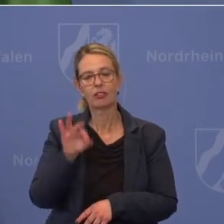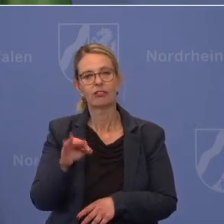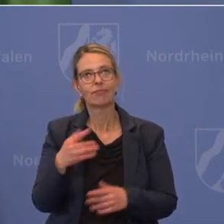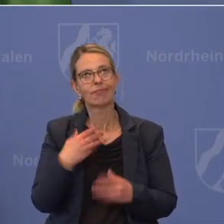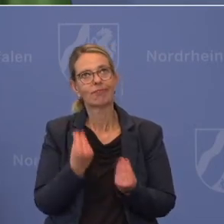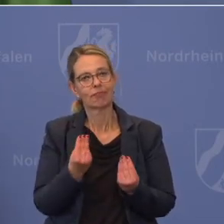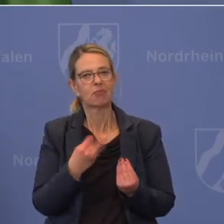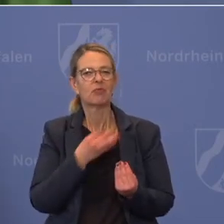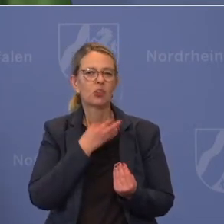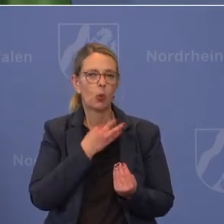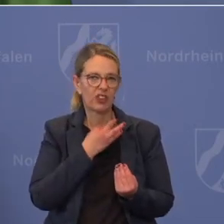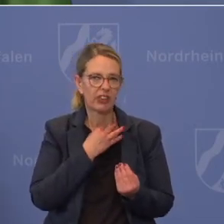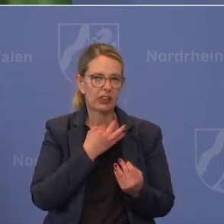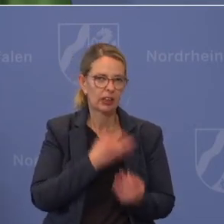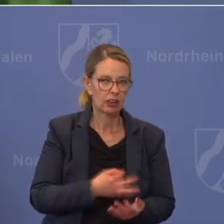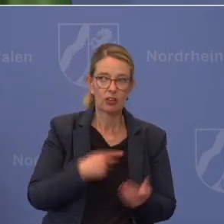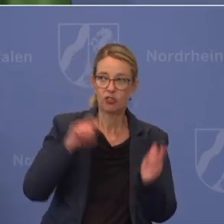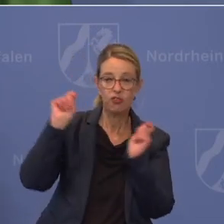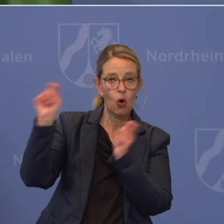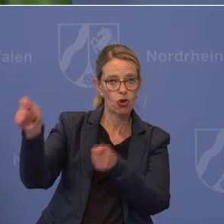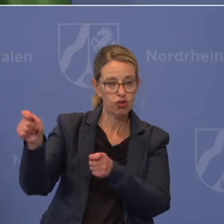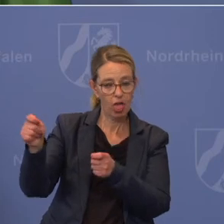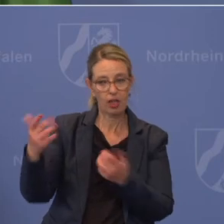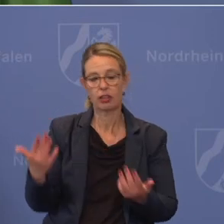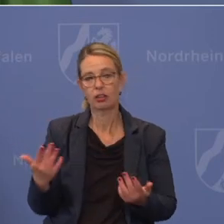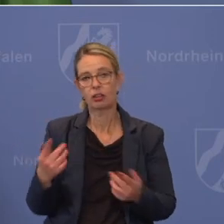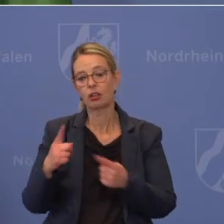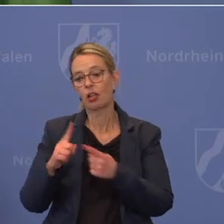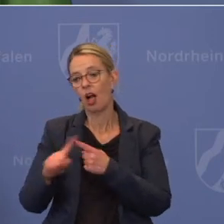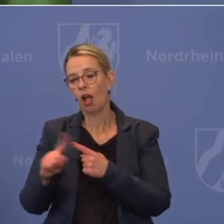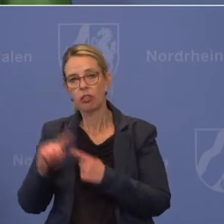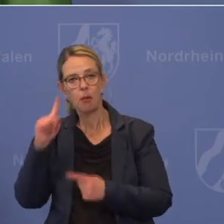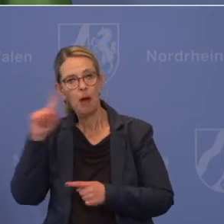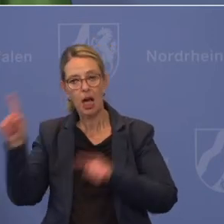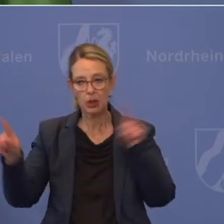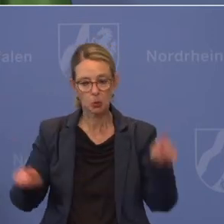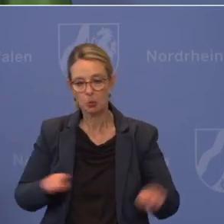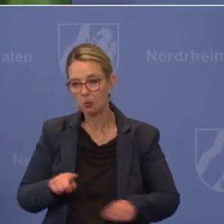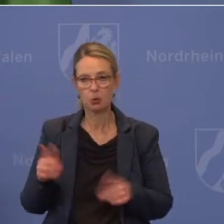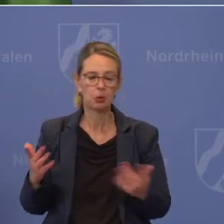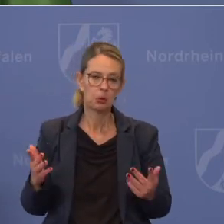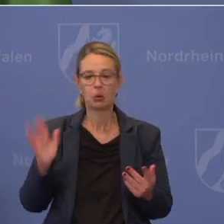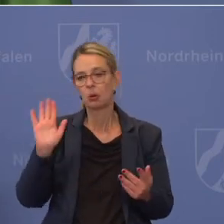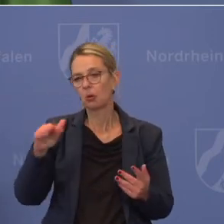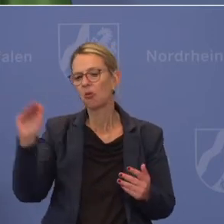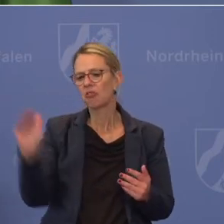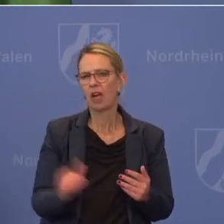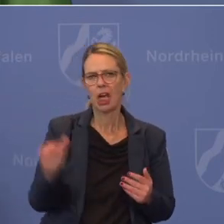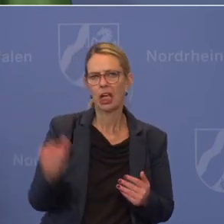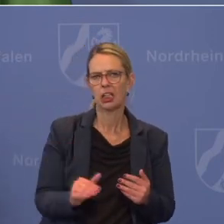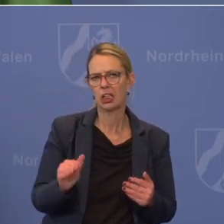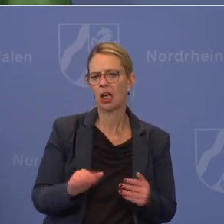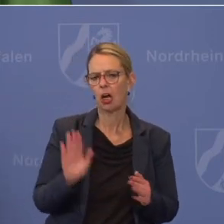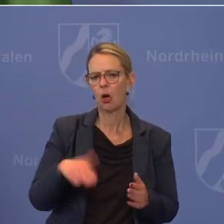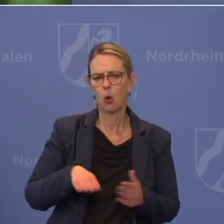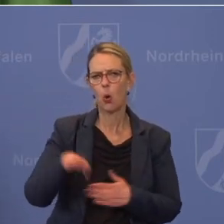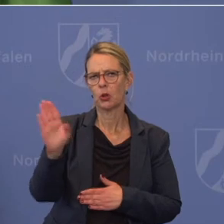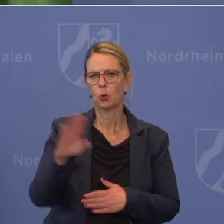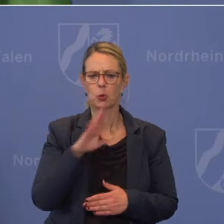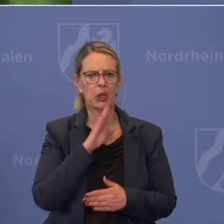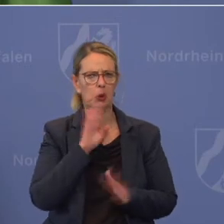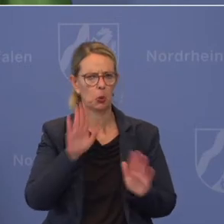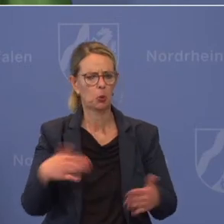notwendig erachtet und vorgeschlagen. Es gab andere Stimmen, die meinten, dass man mit weit weniger die Konjunktur